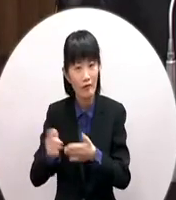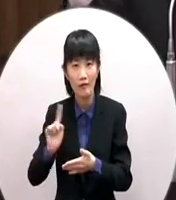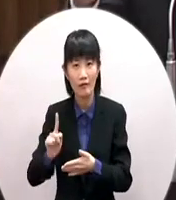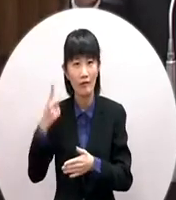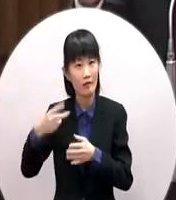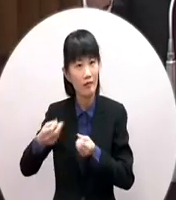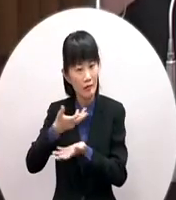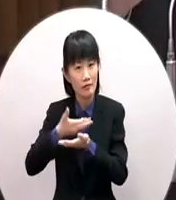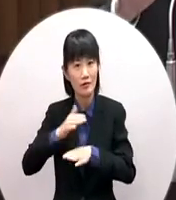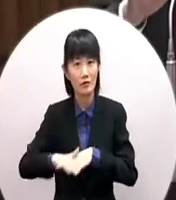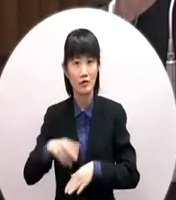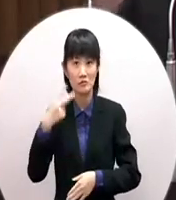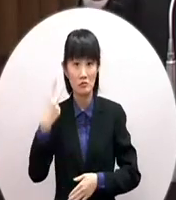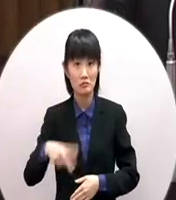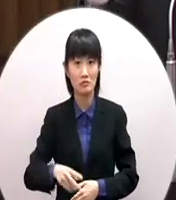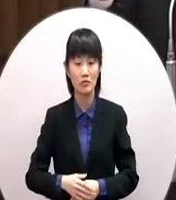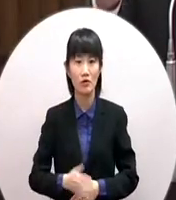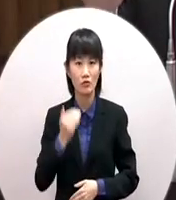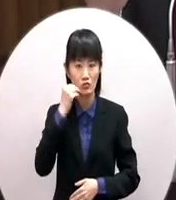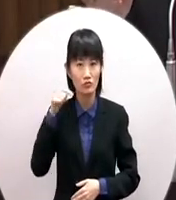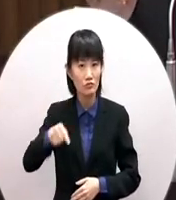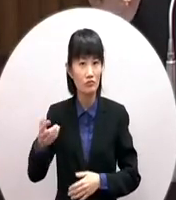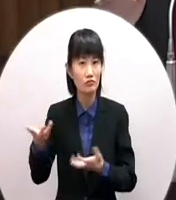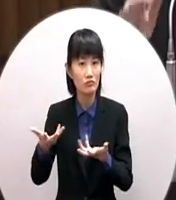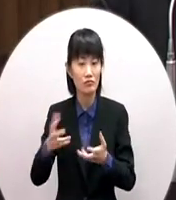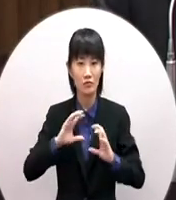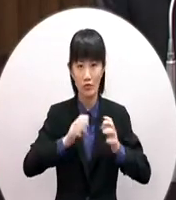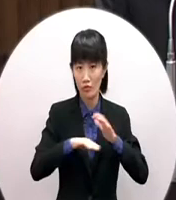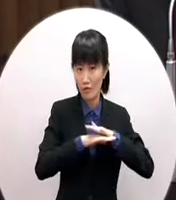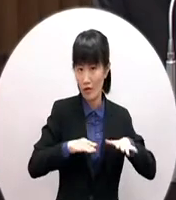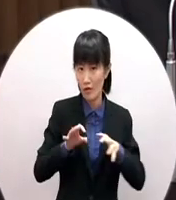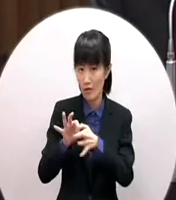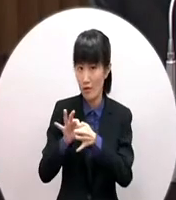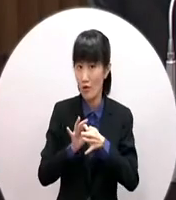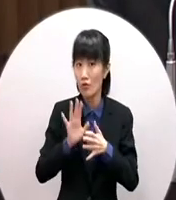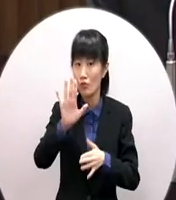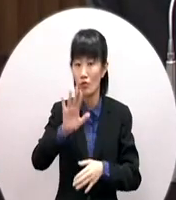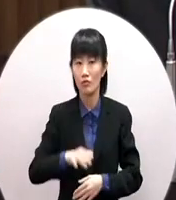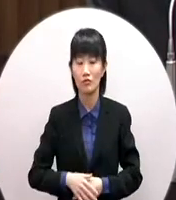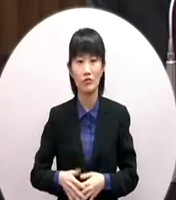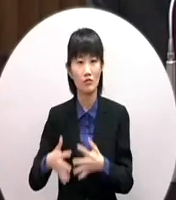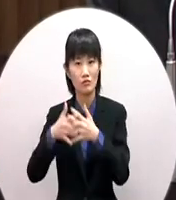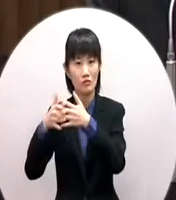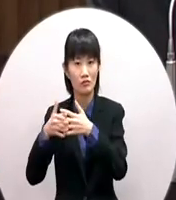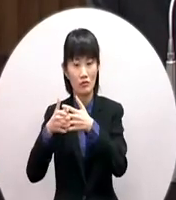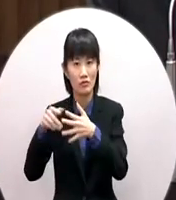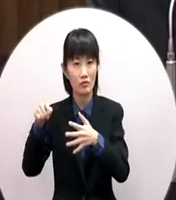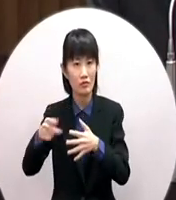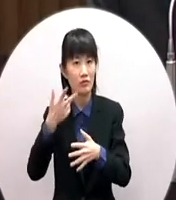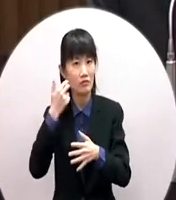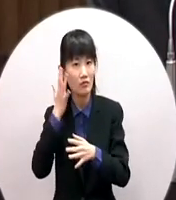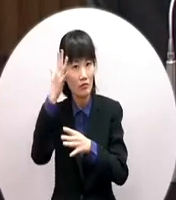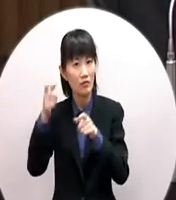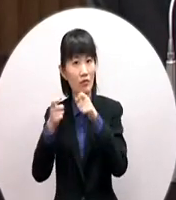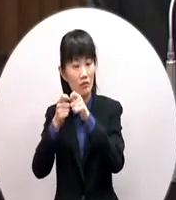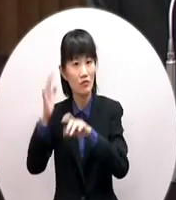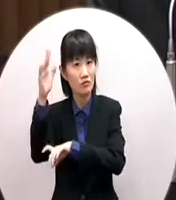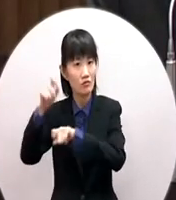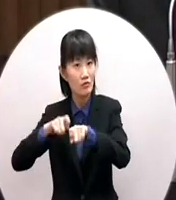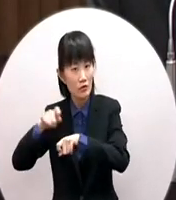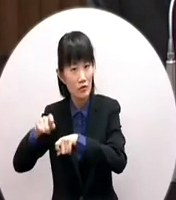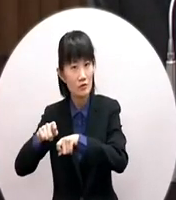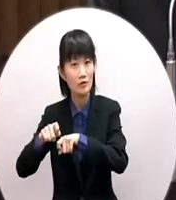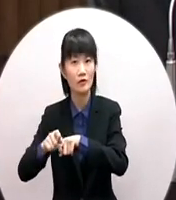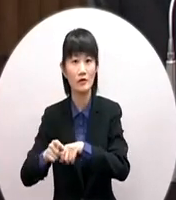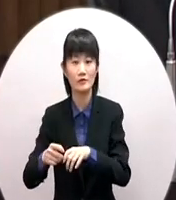到国际安全的国安的部分，其实美国在钢铝的措施里面是有提供一些